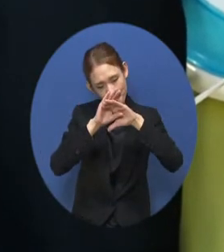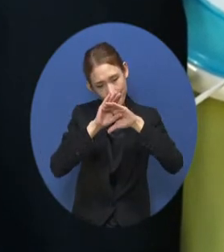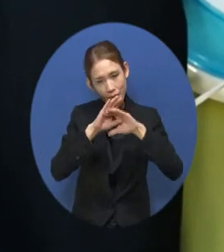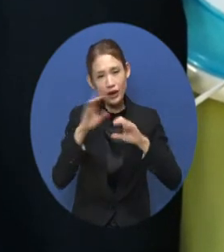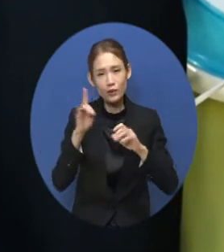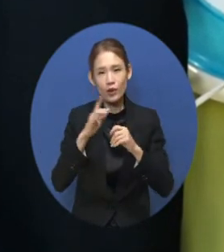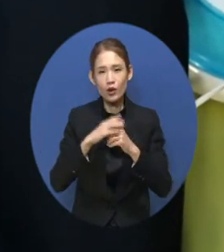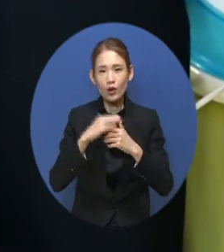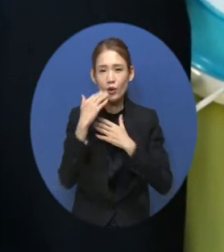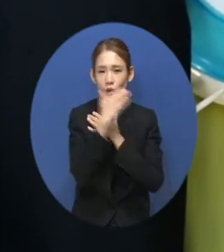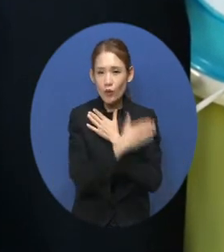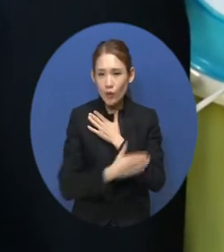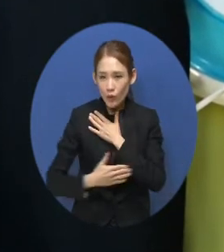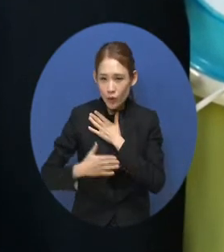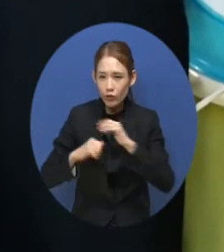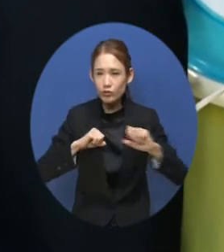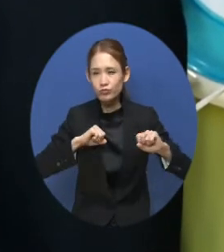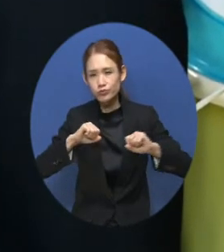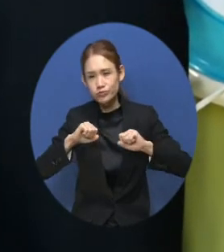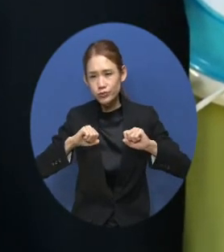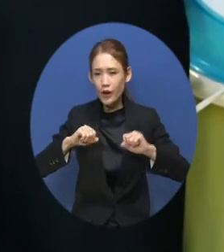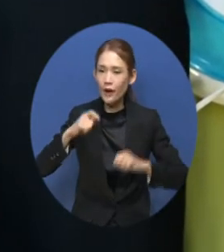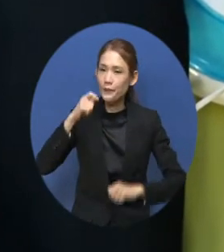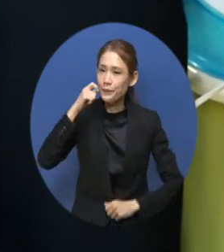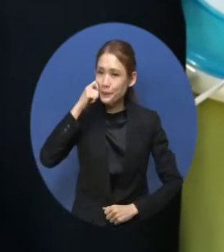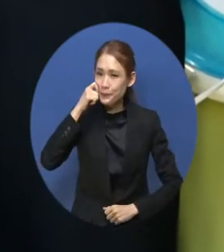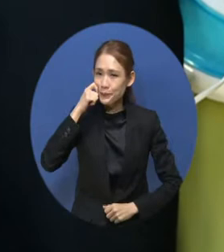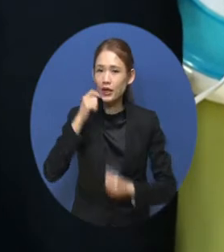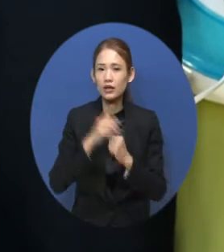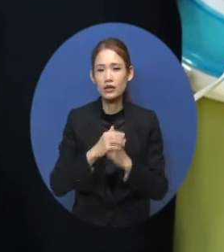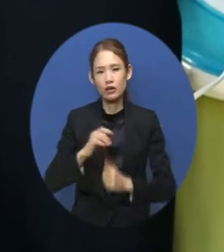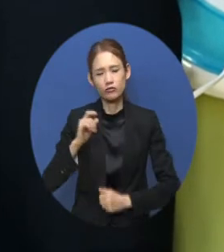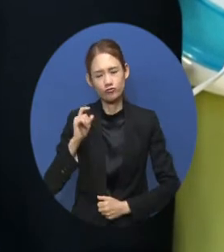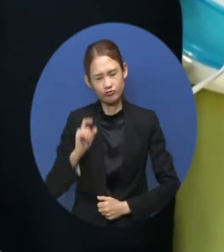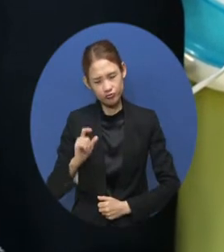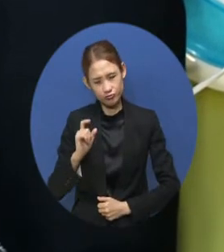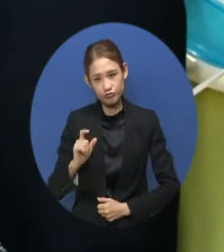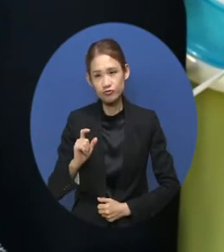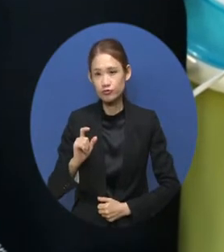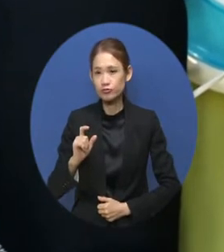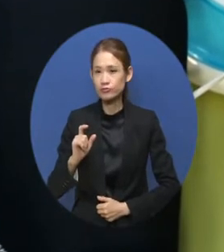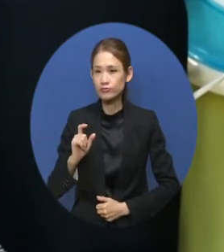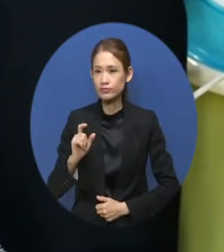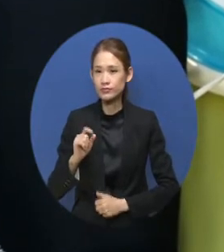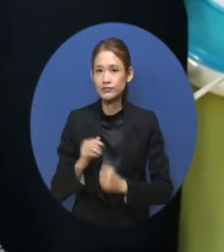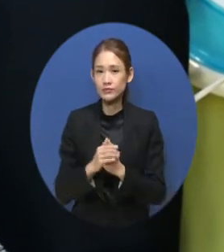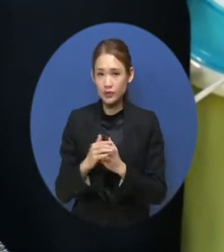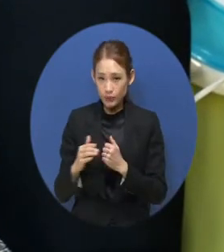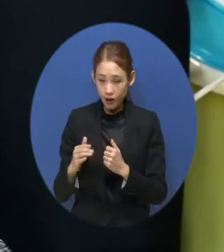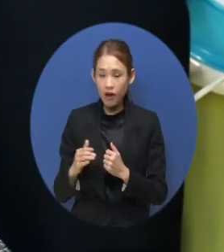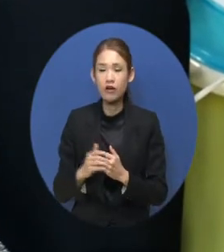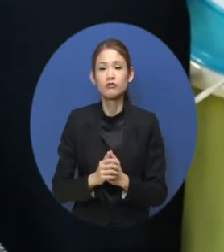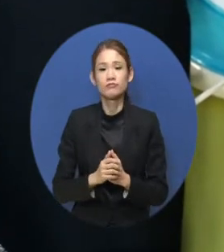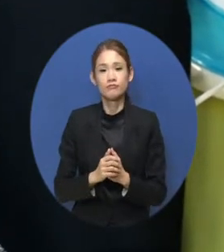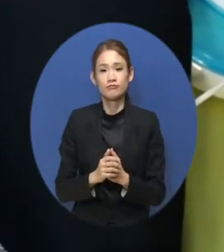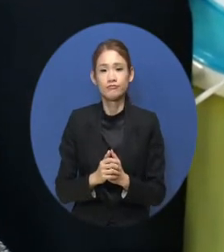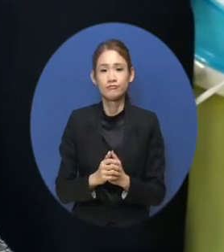밤새 못 움직이고 있으니까 몸이 더 굳어 있거든요. 그래가지고 어차피